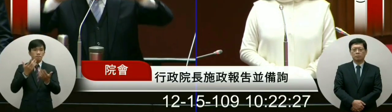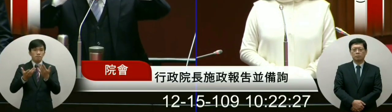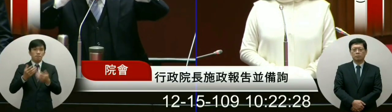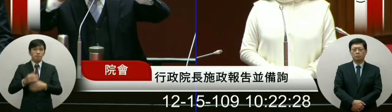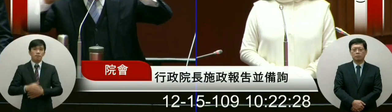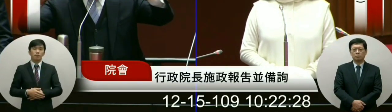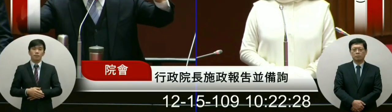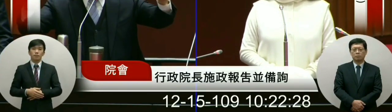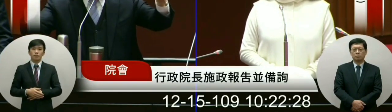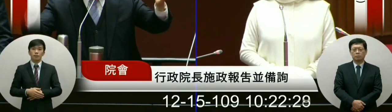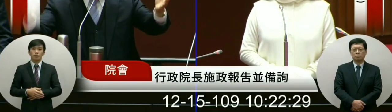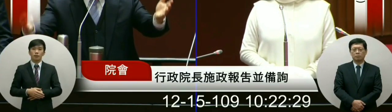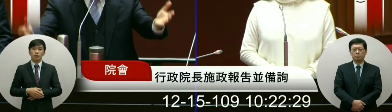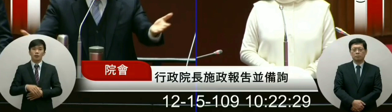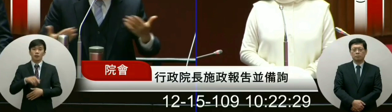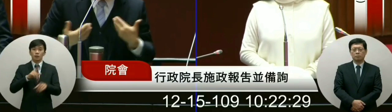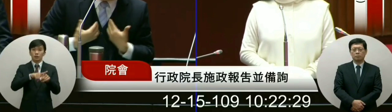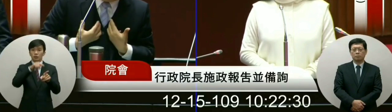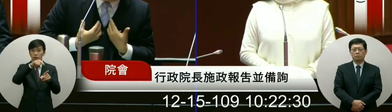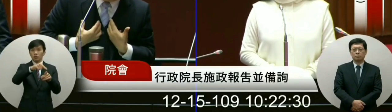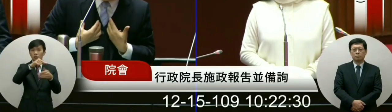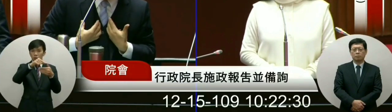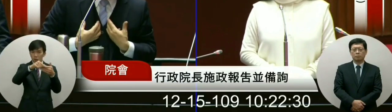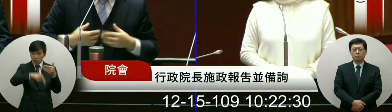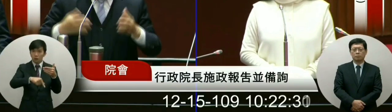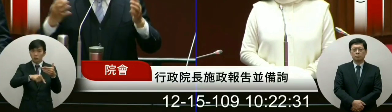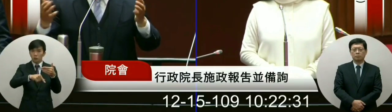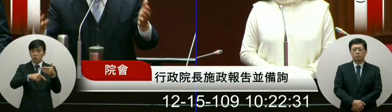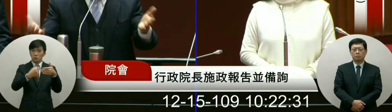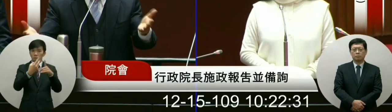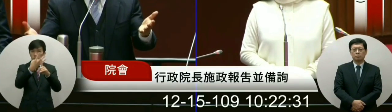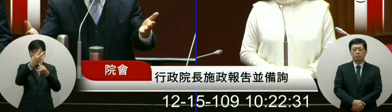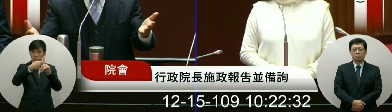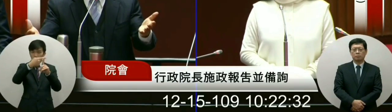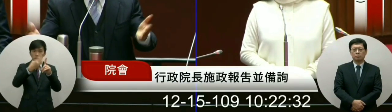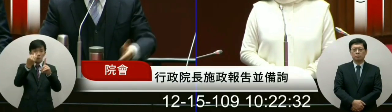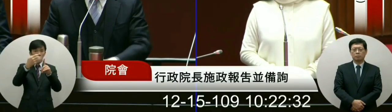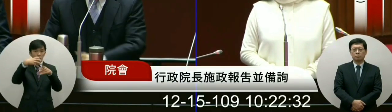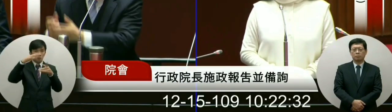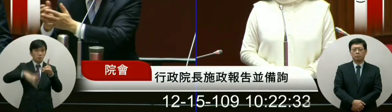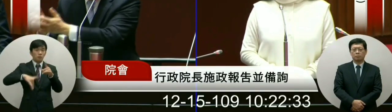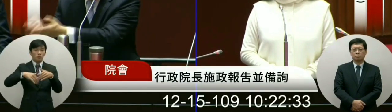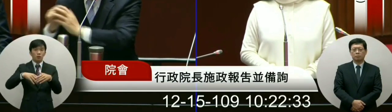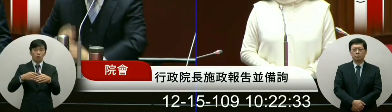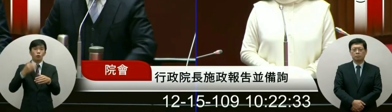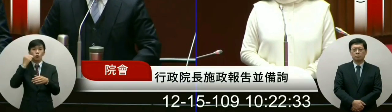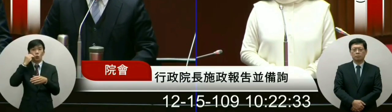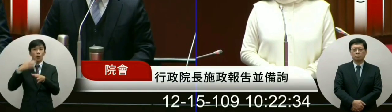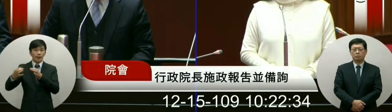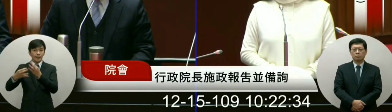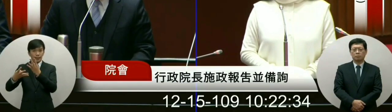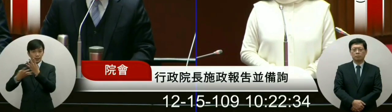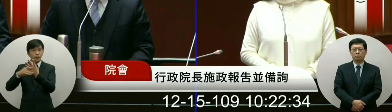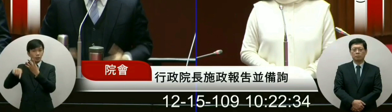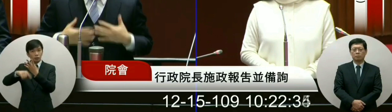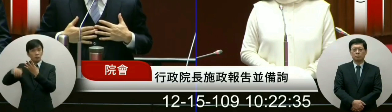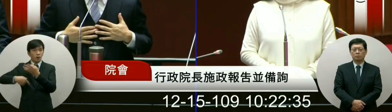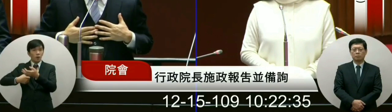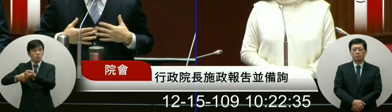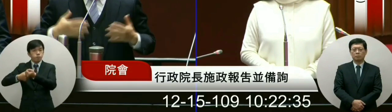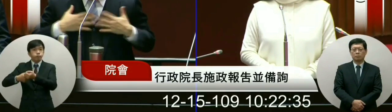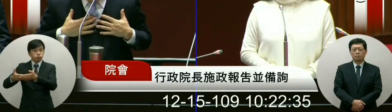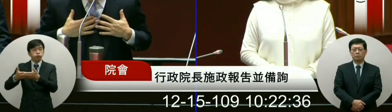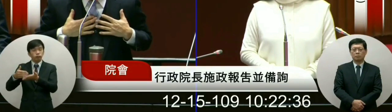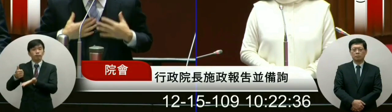在安全标准容许的范围内，商业行为我尊重市场机制，所